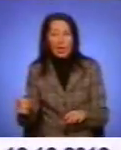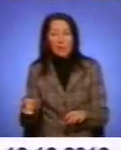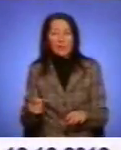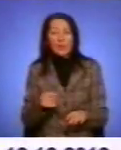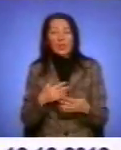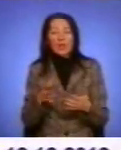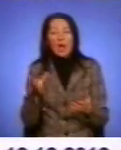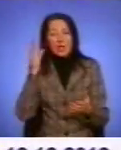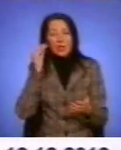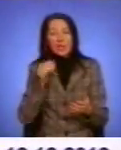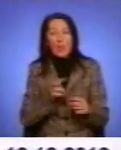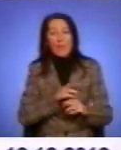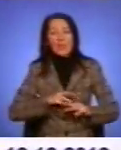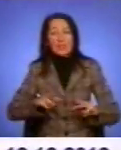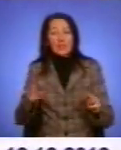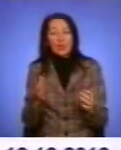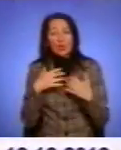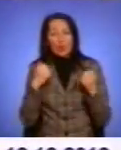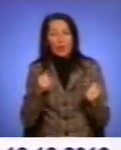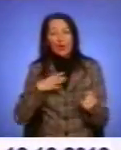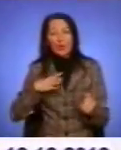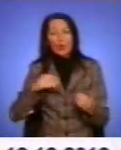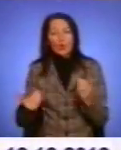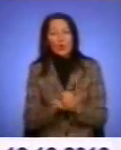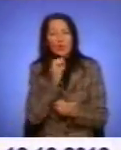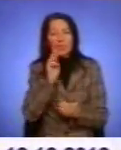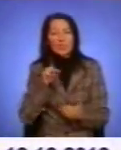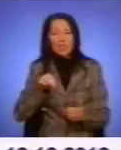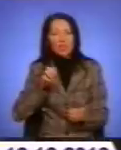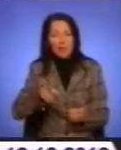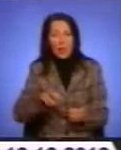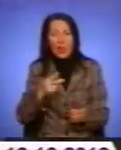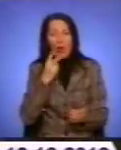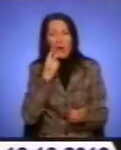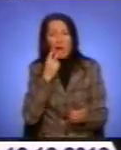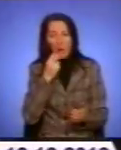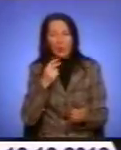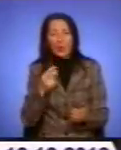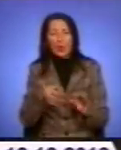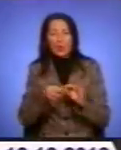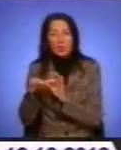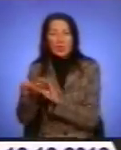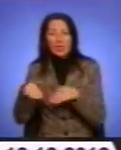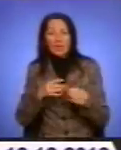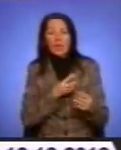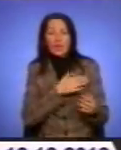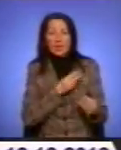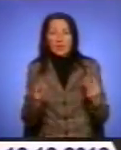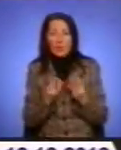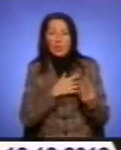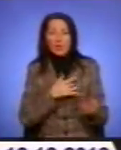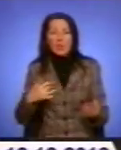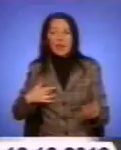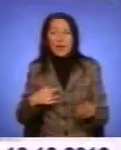охорони здоров'я, цього року очікують нові штами грипу, ускладненнями яких є пневмонія, отит, бронхіт та загострення хронічних